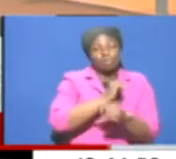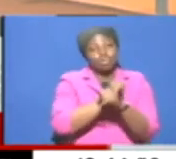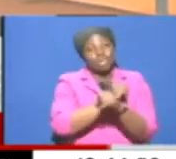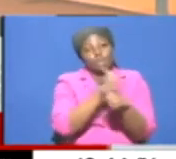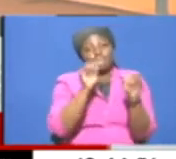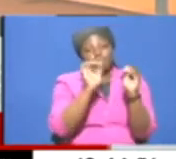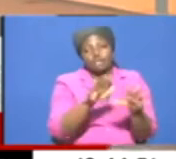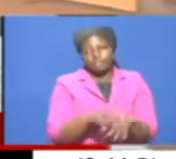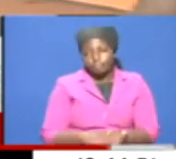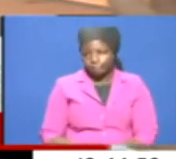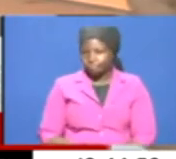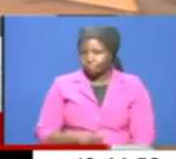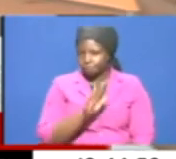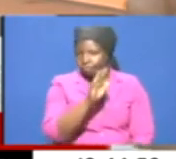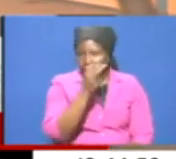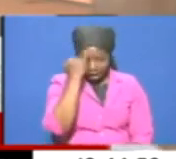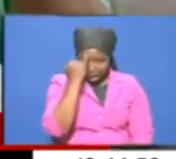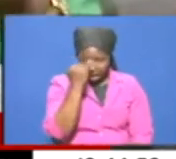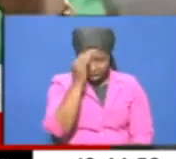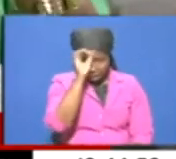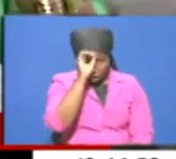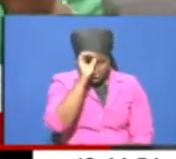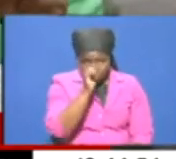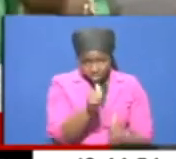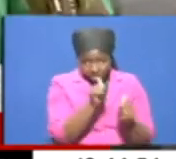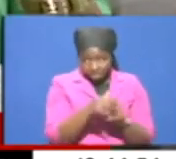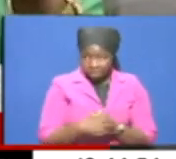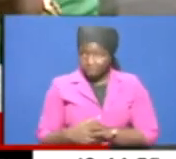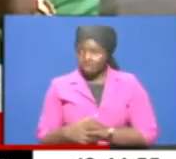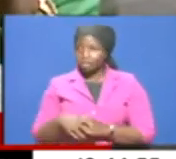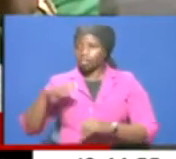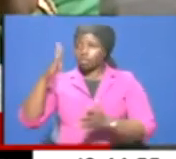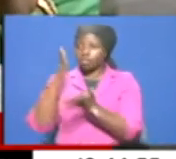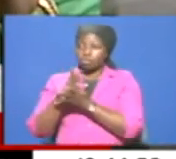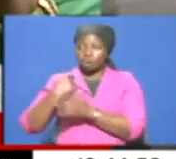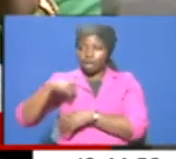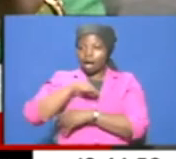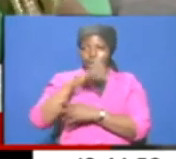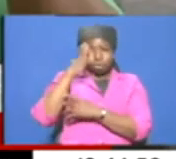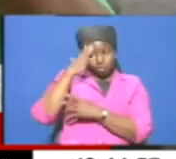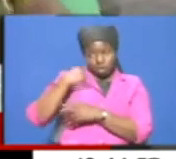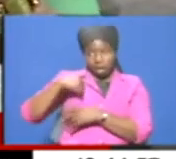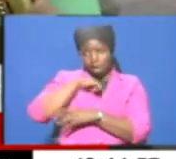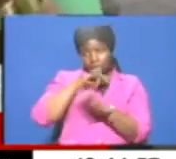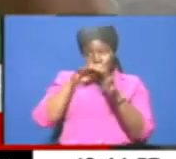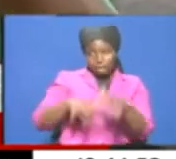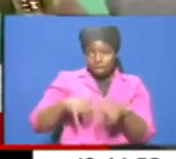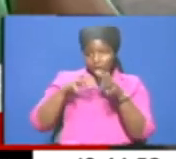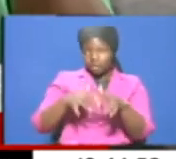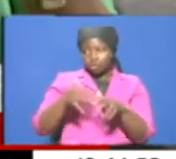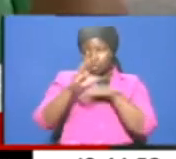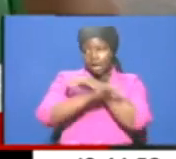gani? Kauli yangu ni ukweli, tunajua we are an agricultural country. Mm-hmm. Na agriculture